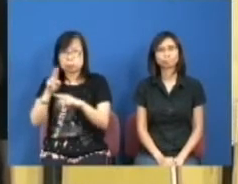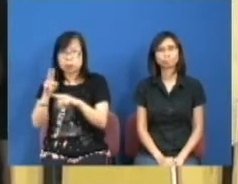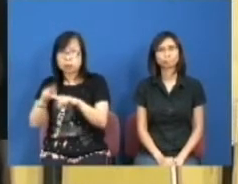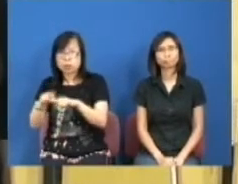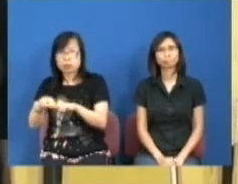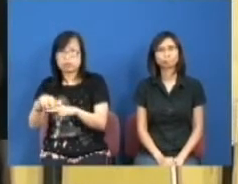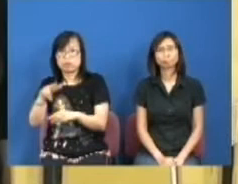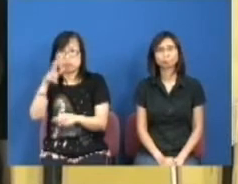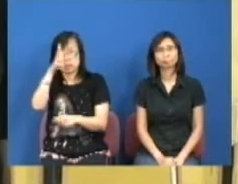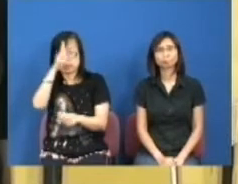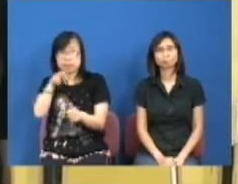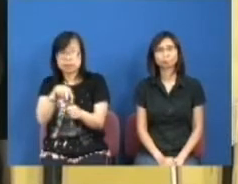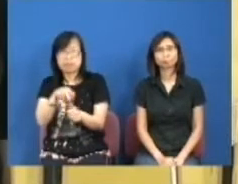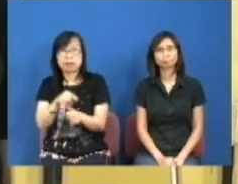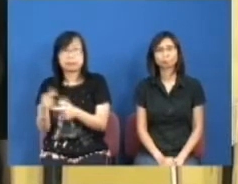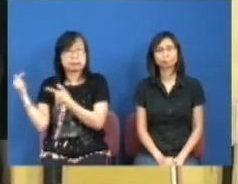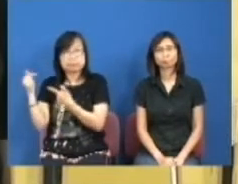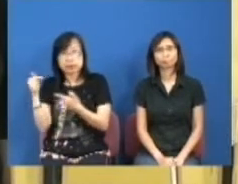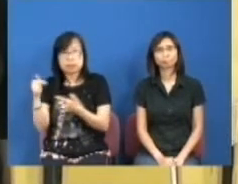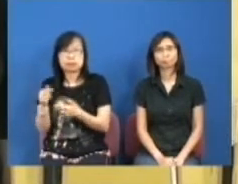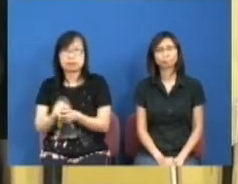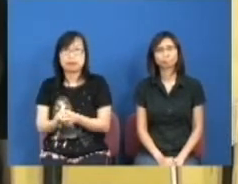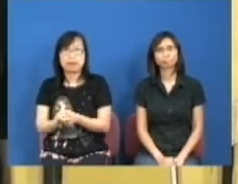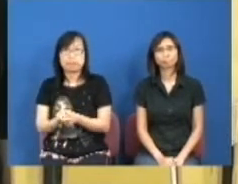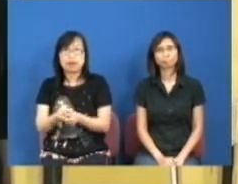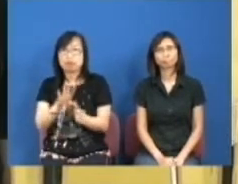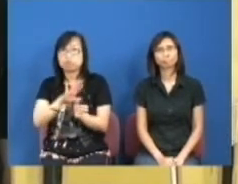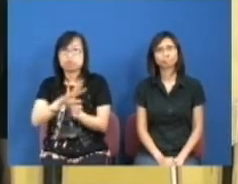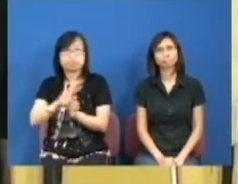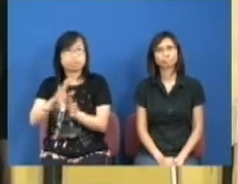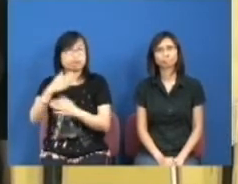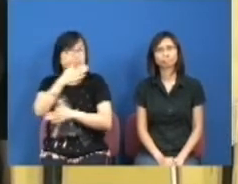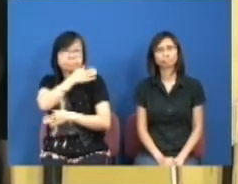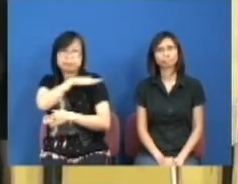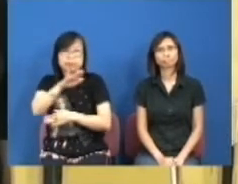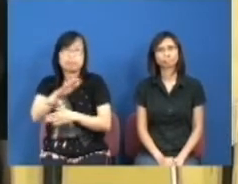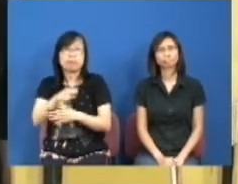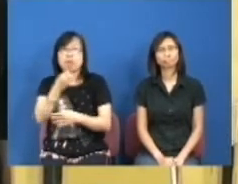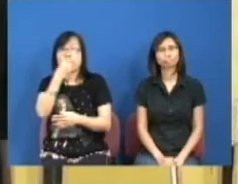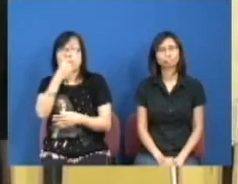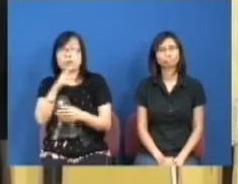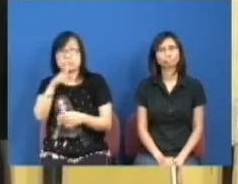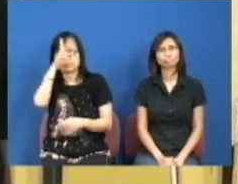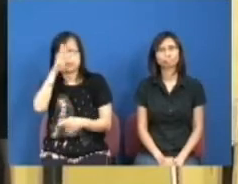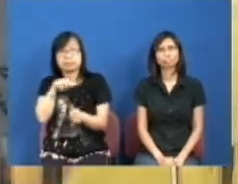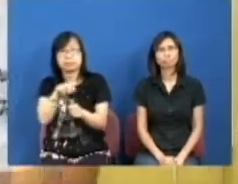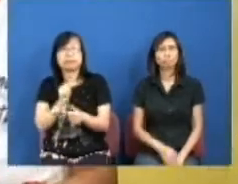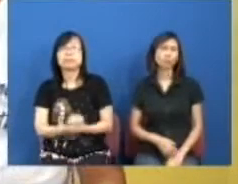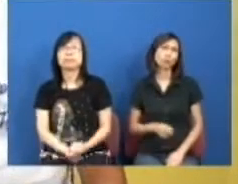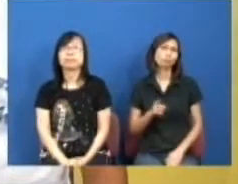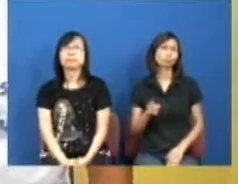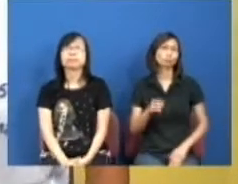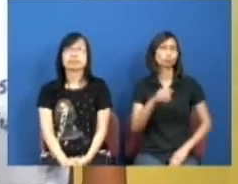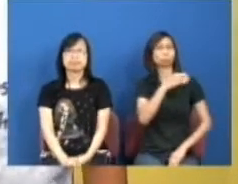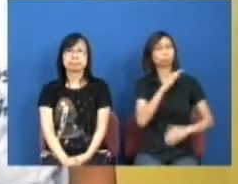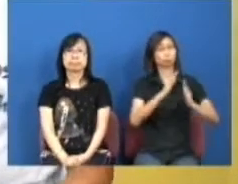係繼續以呢個互不干涉嘅態度去處理香港政治呢？ 咁你話講到互不